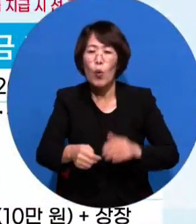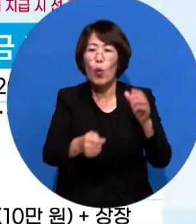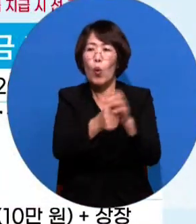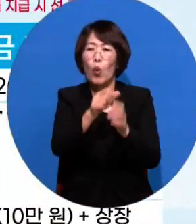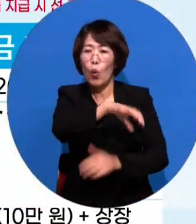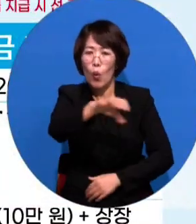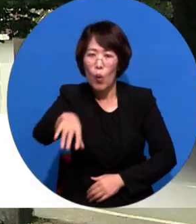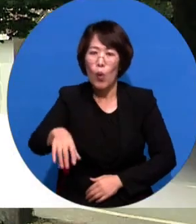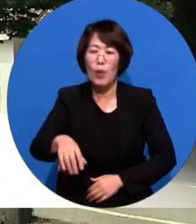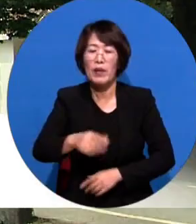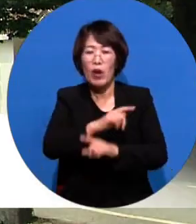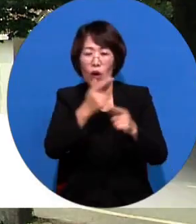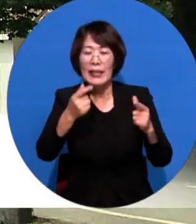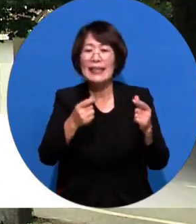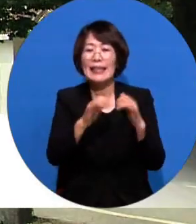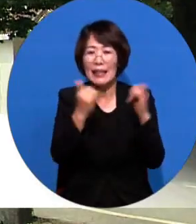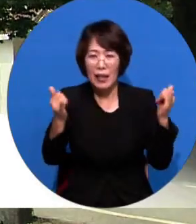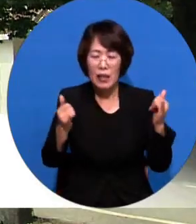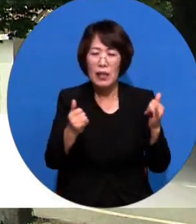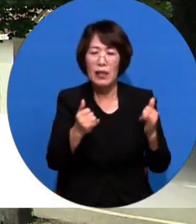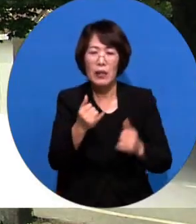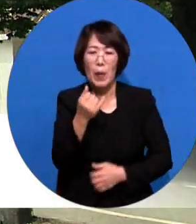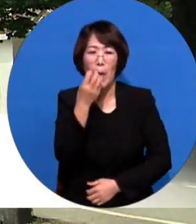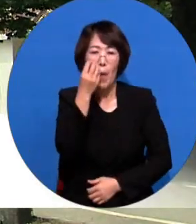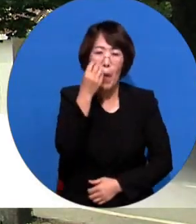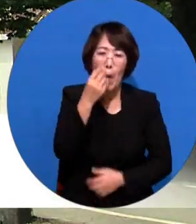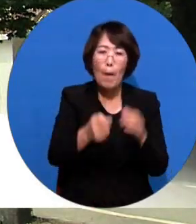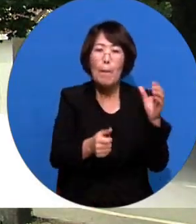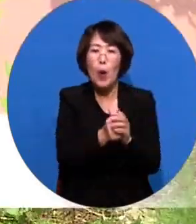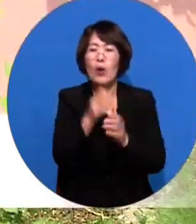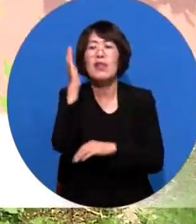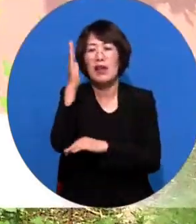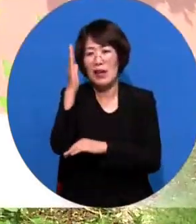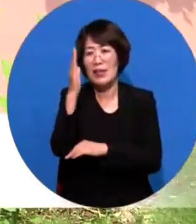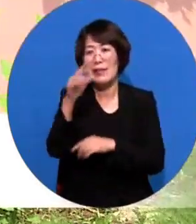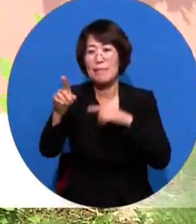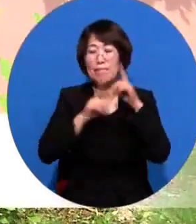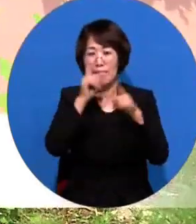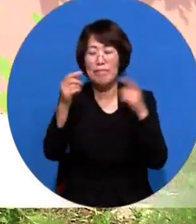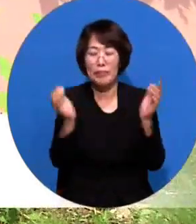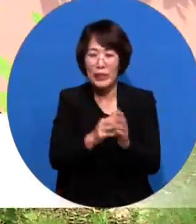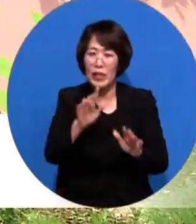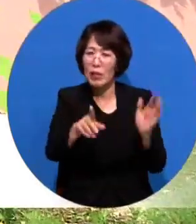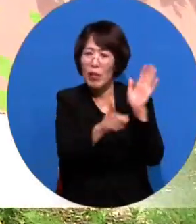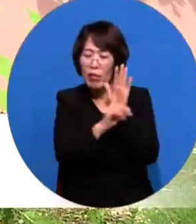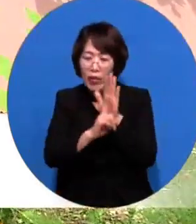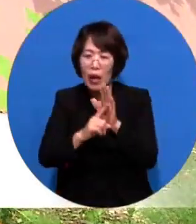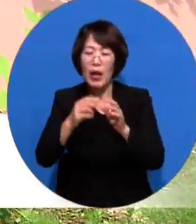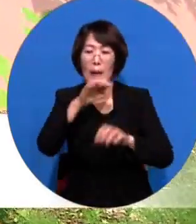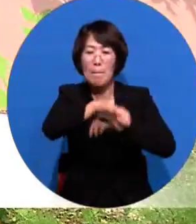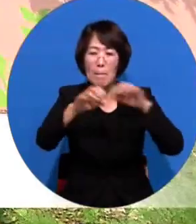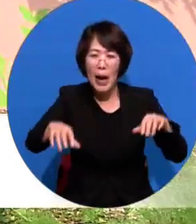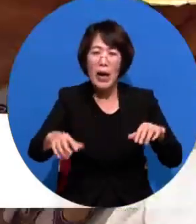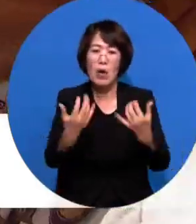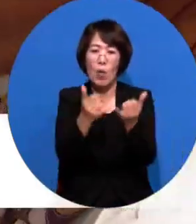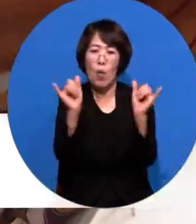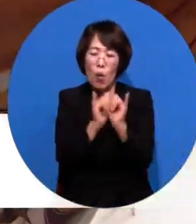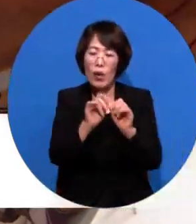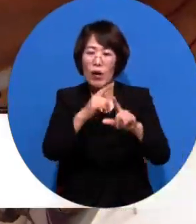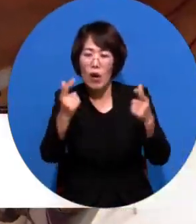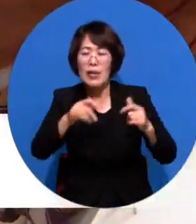지역문화와 생태 인물 등 마을의 흥미롭고 재밌는 이야기입니다 이번 공모전은 마을 공동체 활용